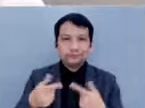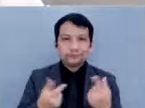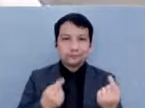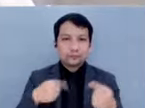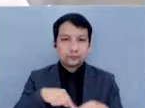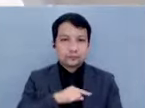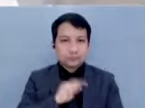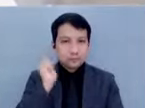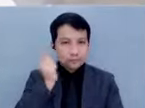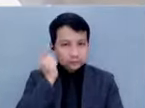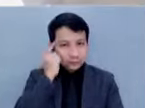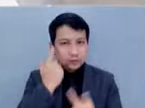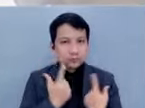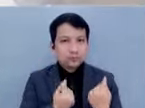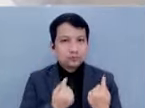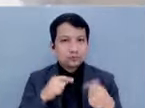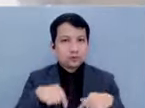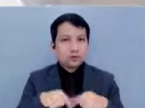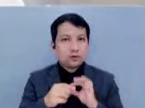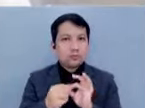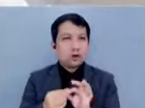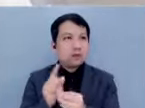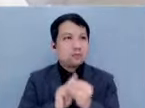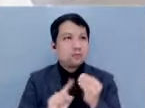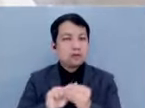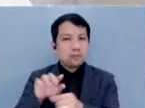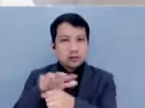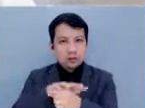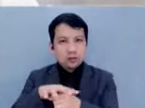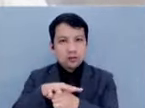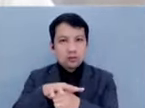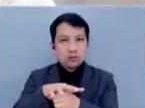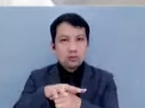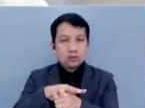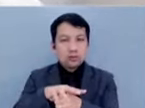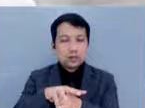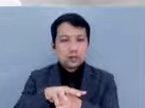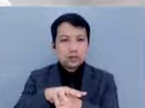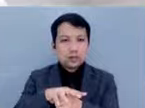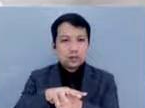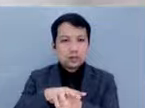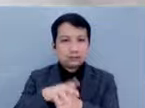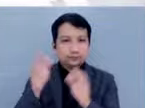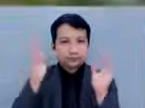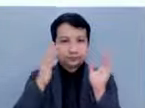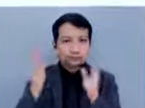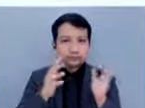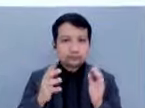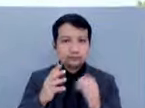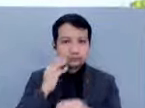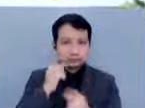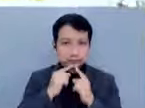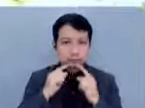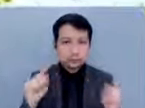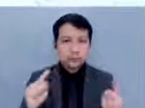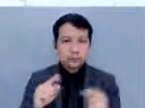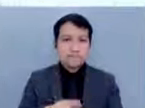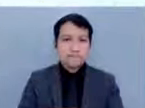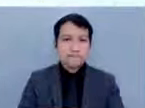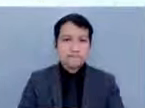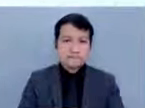that's the way we are handling that local states of calamity that the local governments are declaring. Kasabay